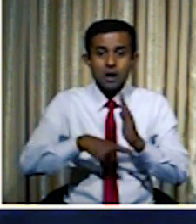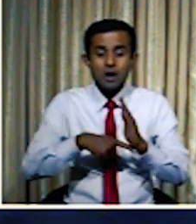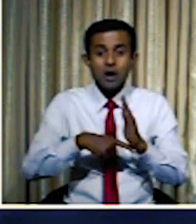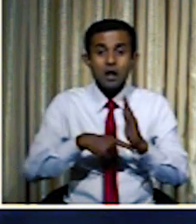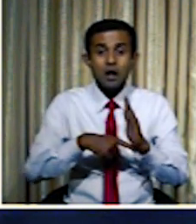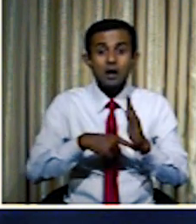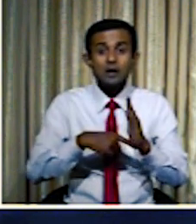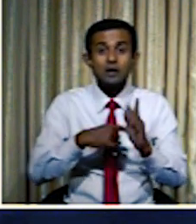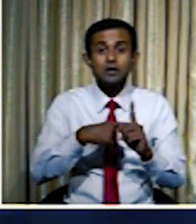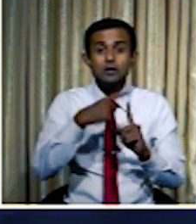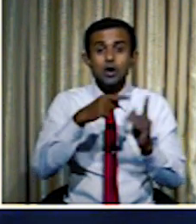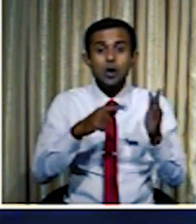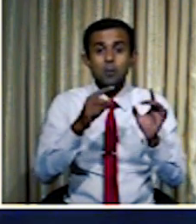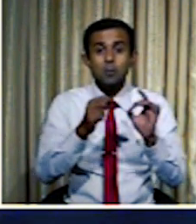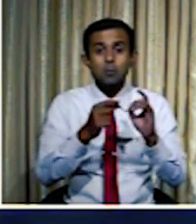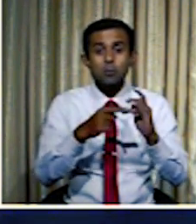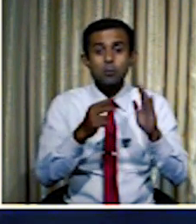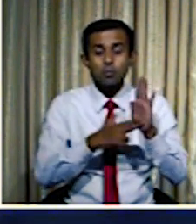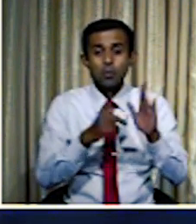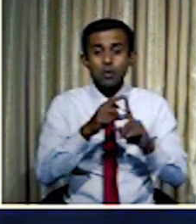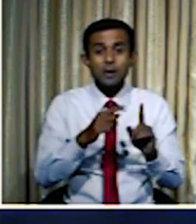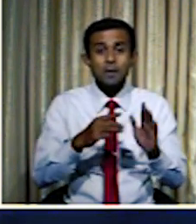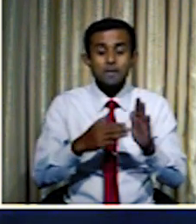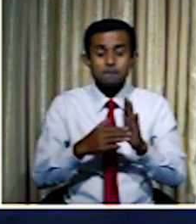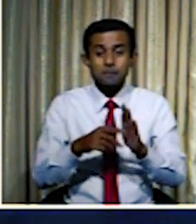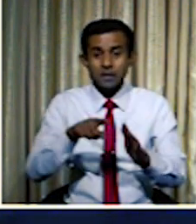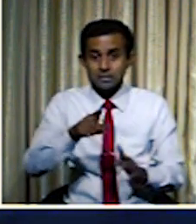සංවර්ධන බැඳුම් කර තියෙනවා ඩොලර් මිලියන 192ක්,